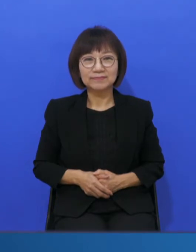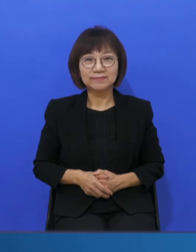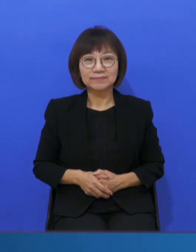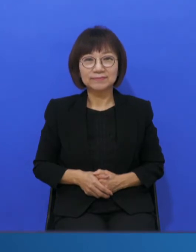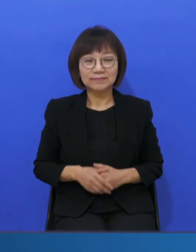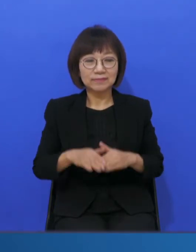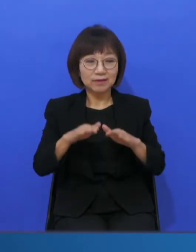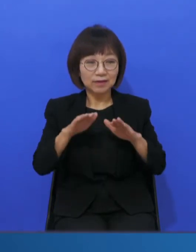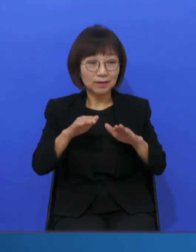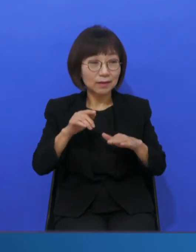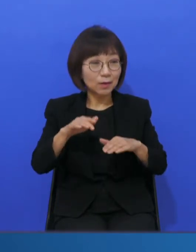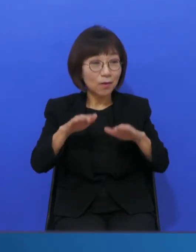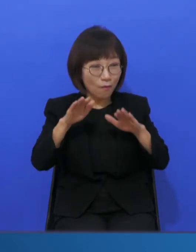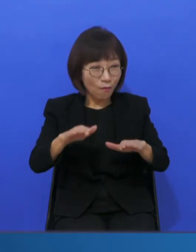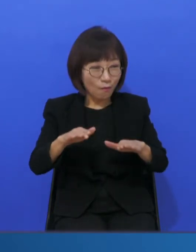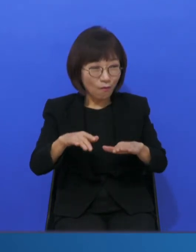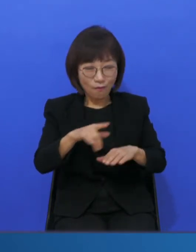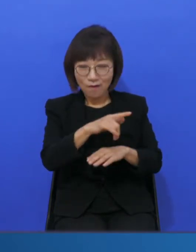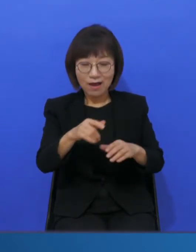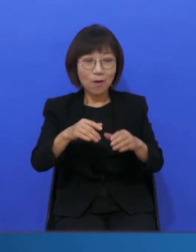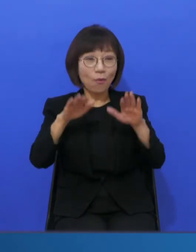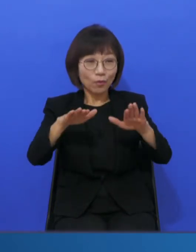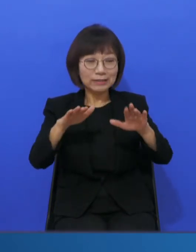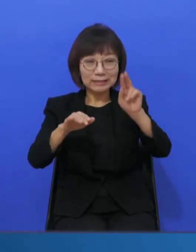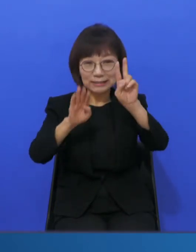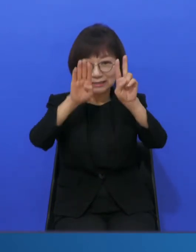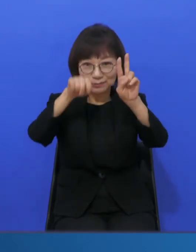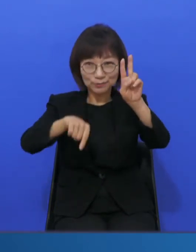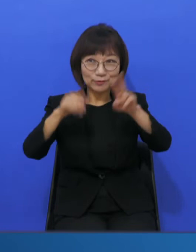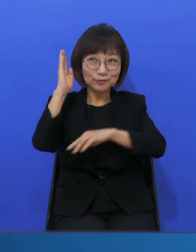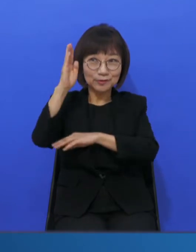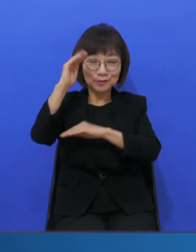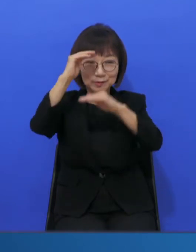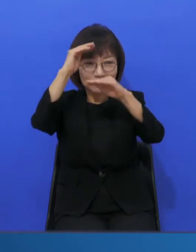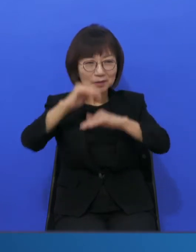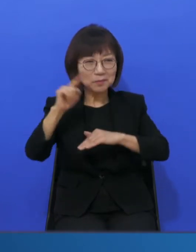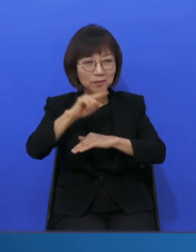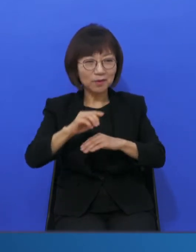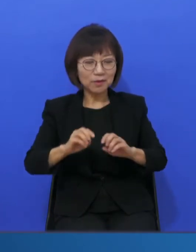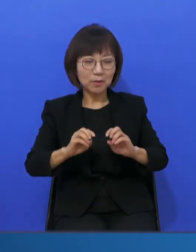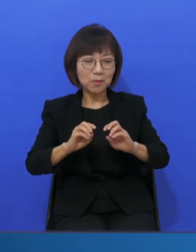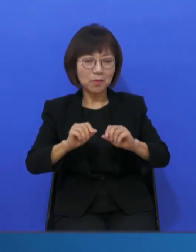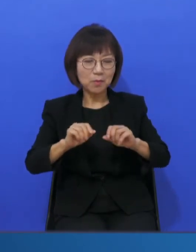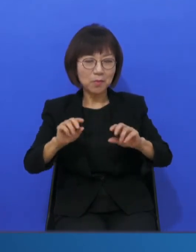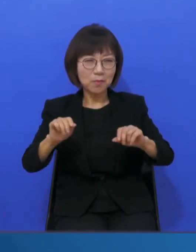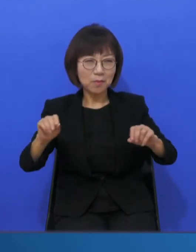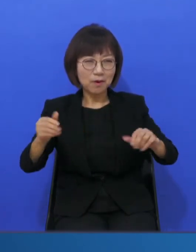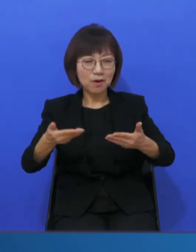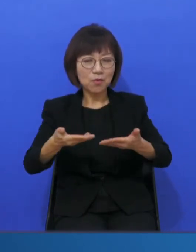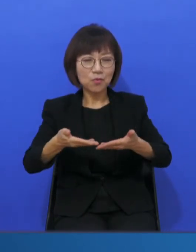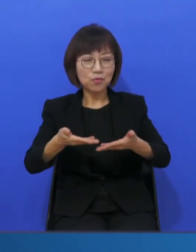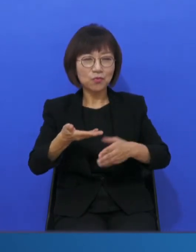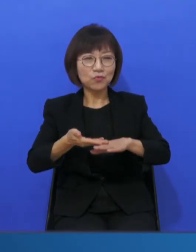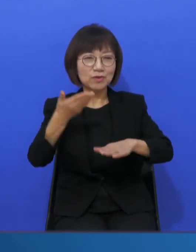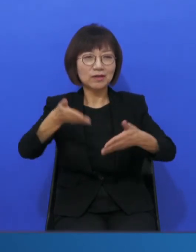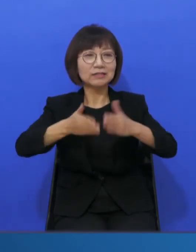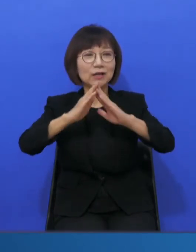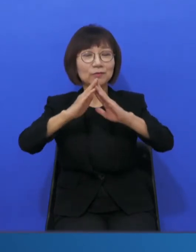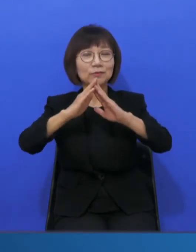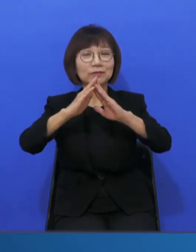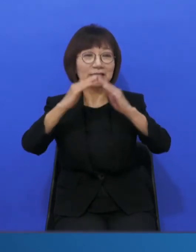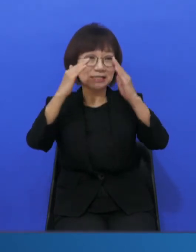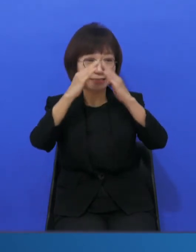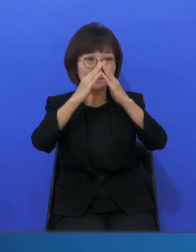this. 그게 모래 위에 지는 집이야. And then the house that was built upon the sand that we'll see in the second sermon. 다 무너질 것이니까. Everything will fall to its 바람 불고 ground. 비